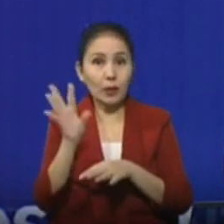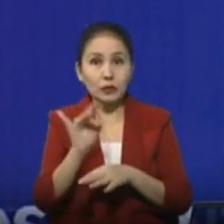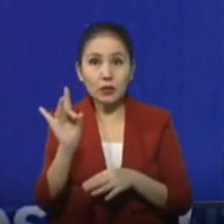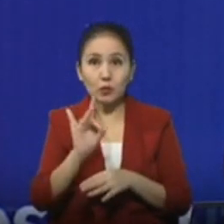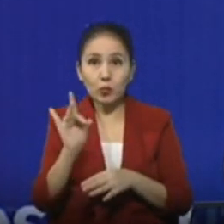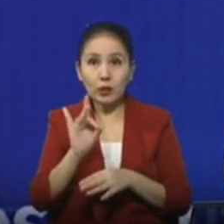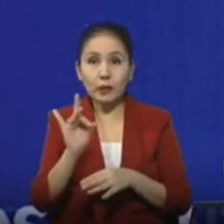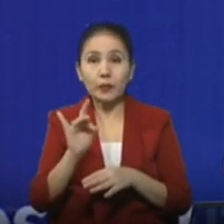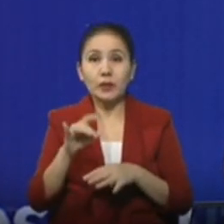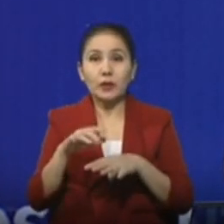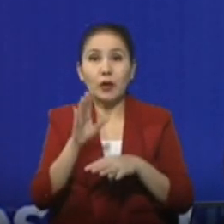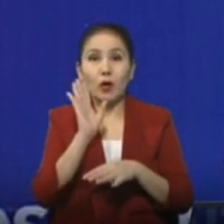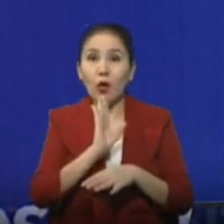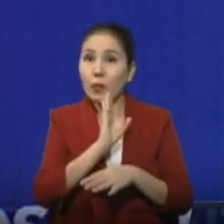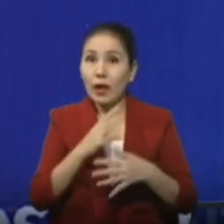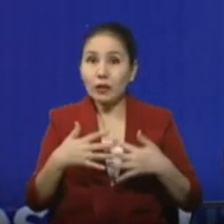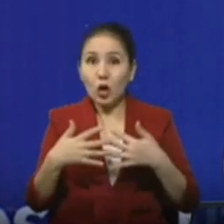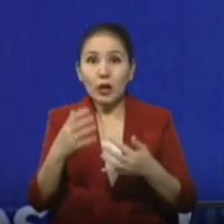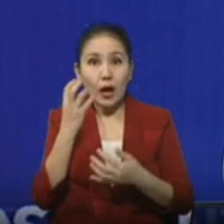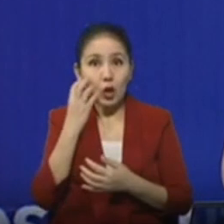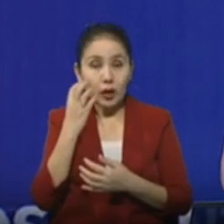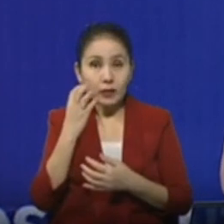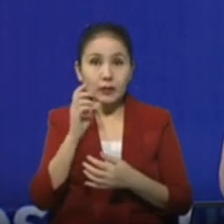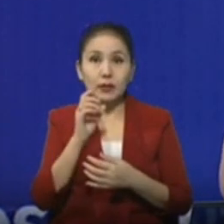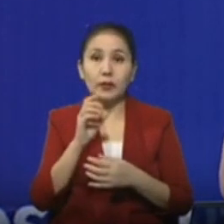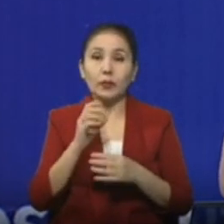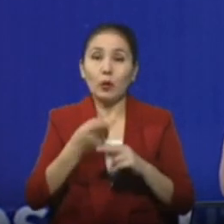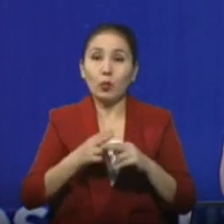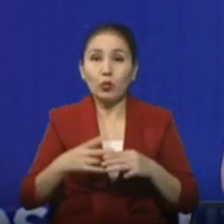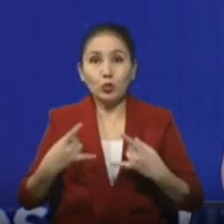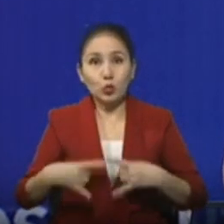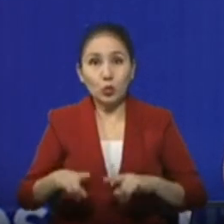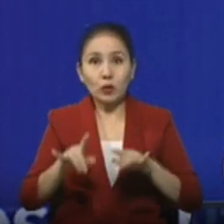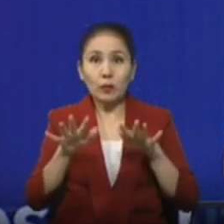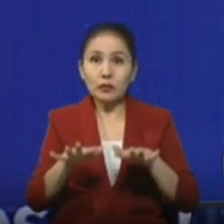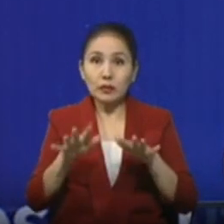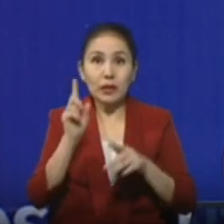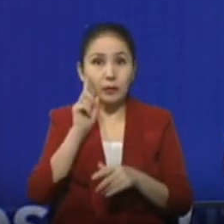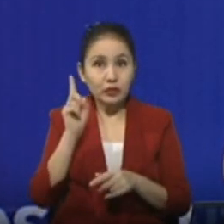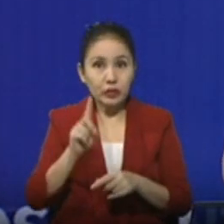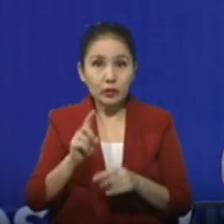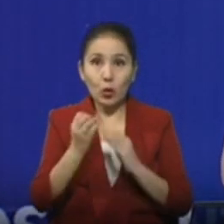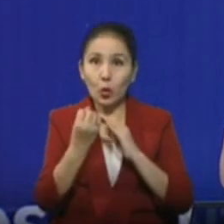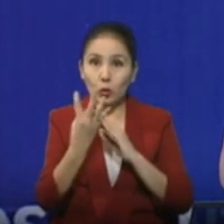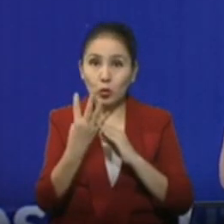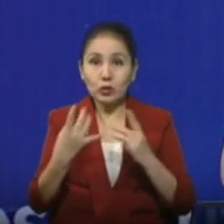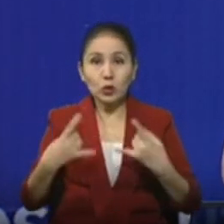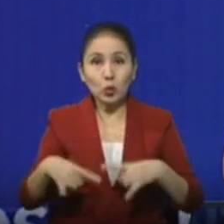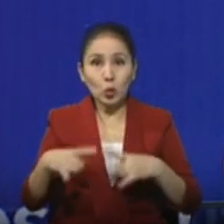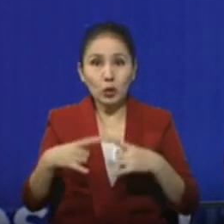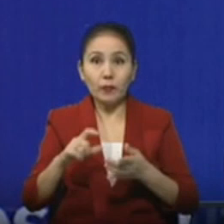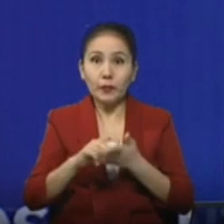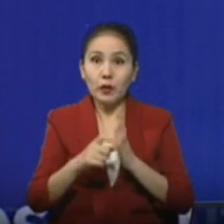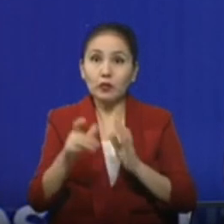respublika homilador ayollari ushbu tug'ruq muassasalarini bilishadilar. 14 ta tug'ruq muassasasi